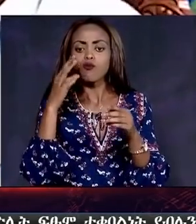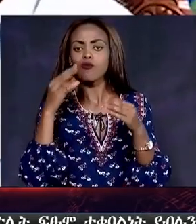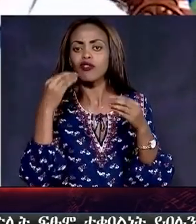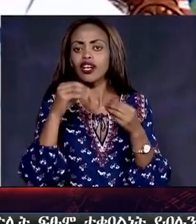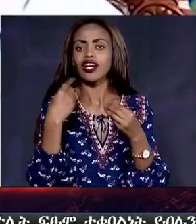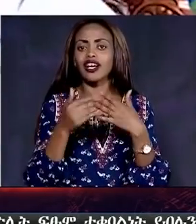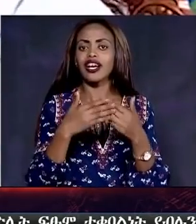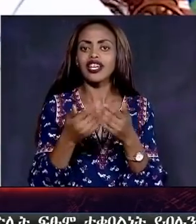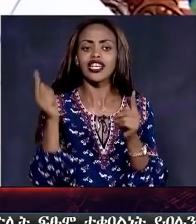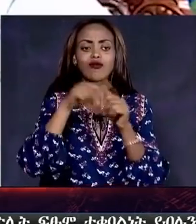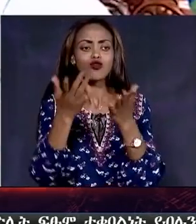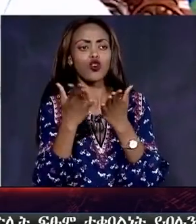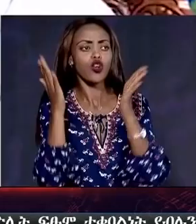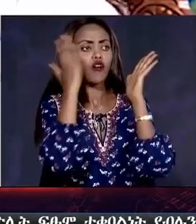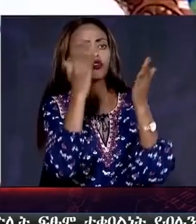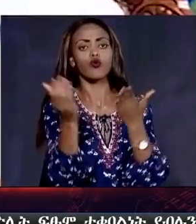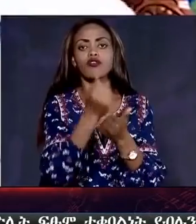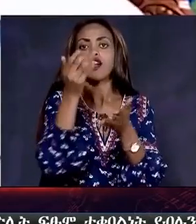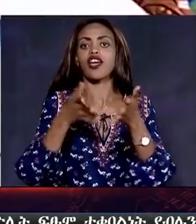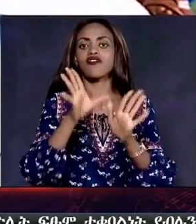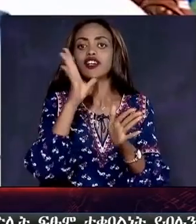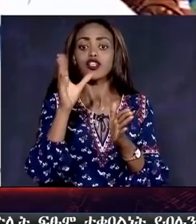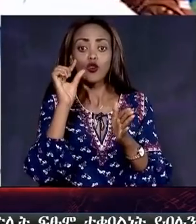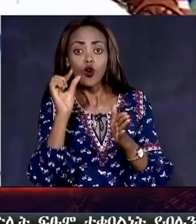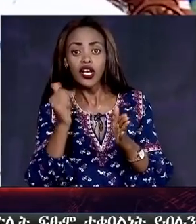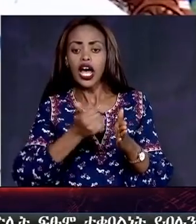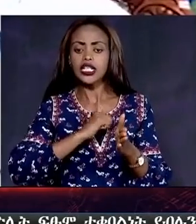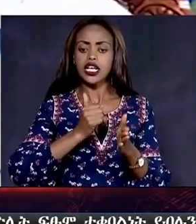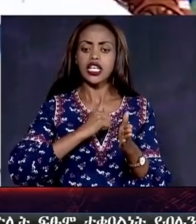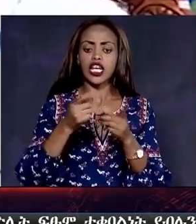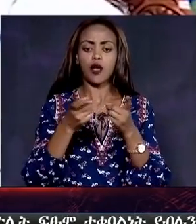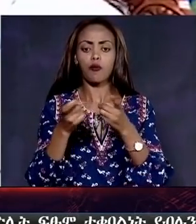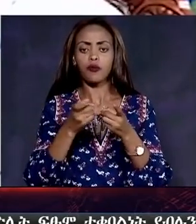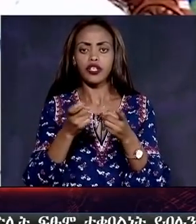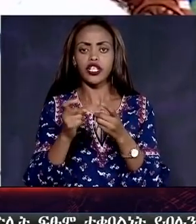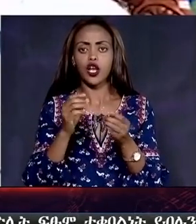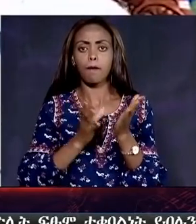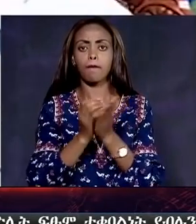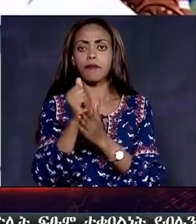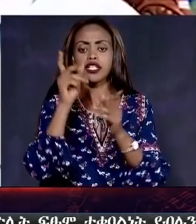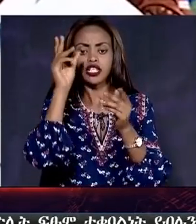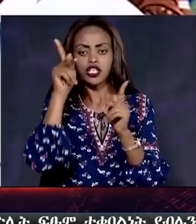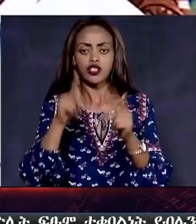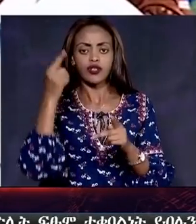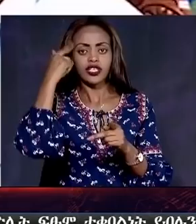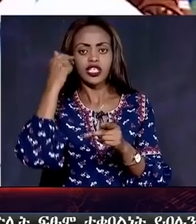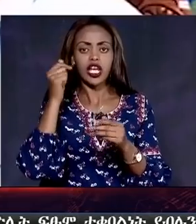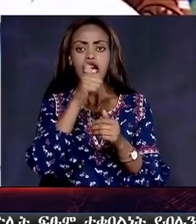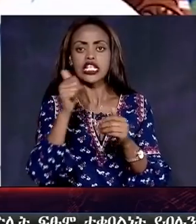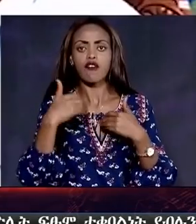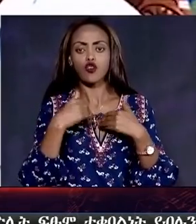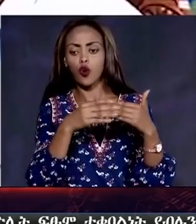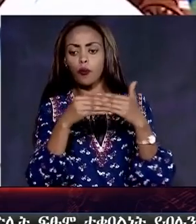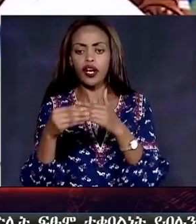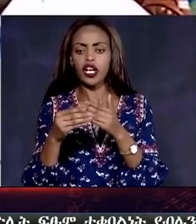ናብ ዝደልዮ ኣንፈት ክወስዶ ኣይንፈቅድን። እንተወሓደ ዓርስኻ ብዓርስኻ ናይ ምምሕዳር መሰሉ ዝኾነ ህዝቢ ትግራይ ኣዲስ ኣበባ ብዘሎ